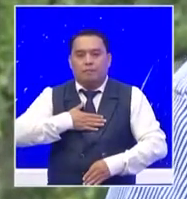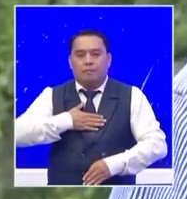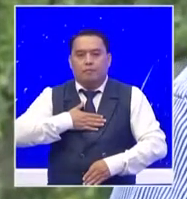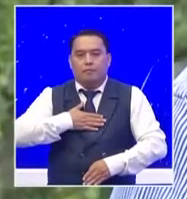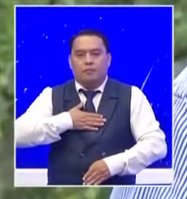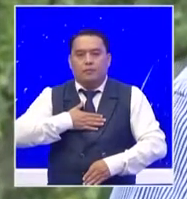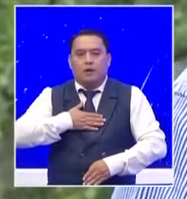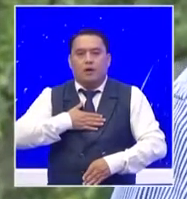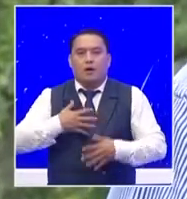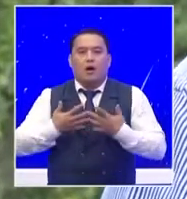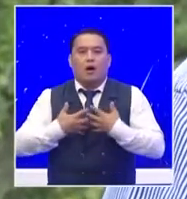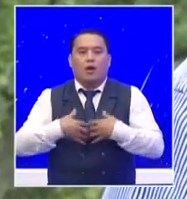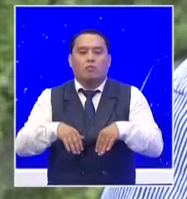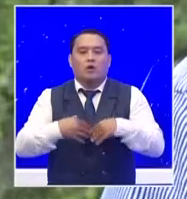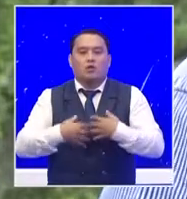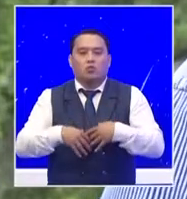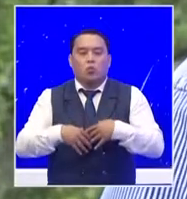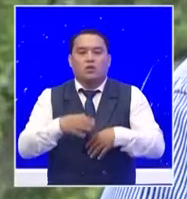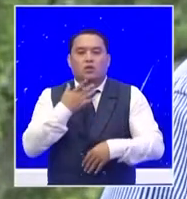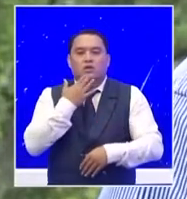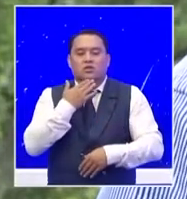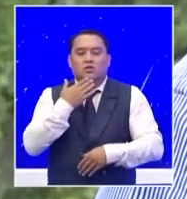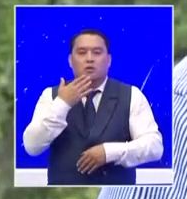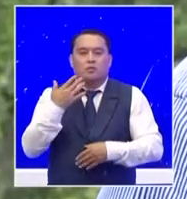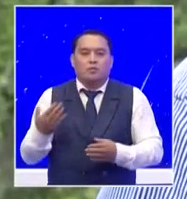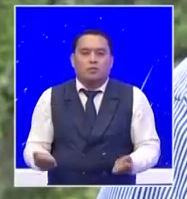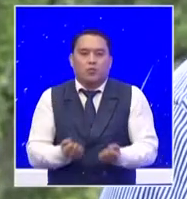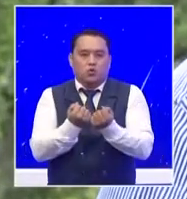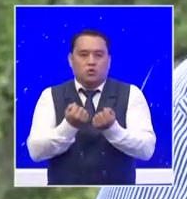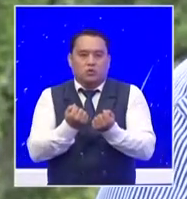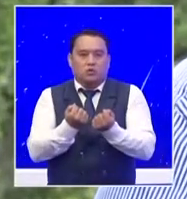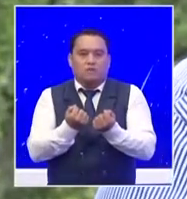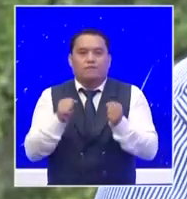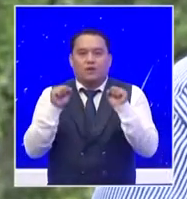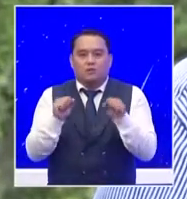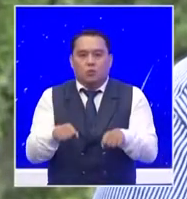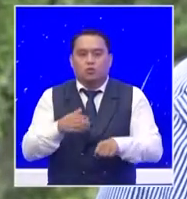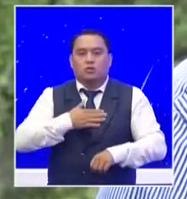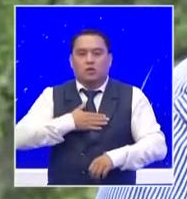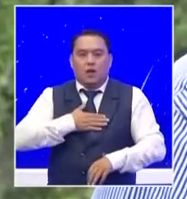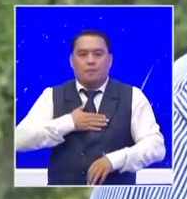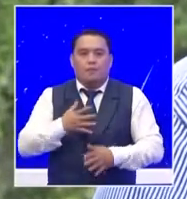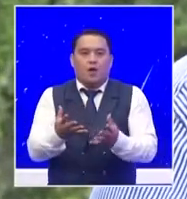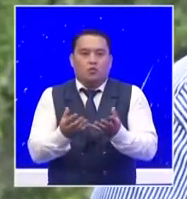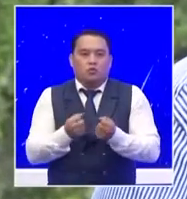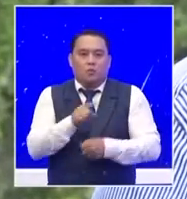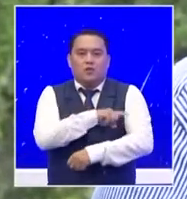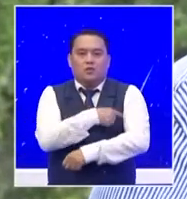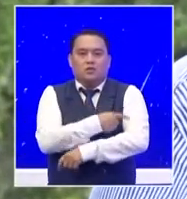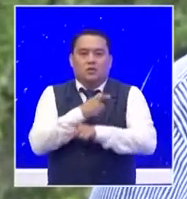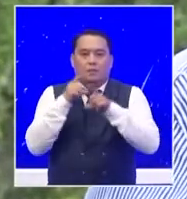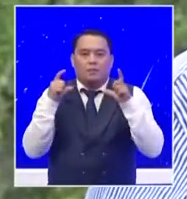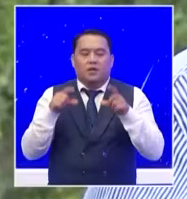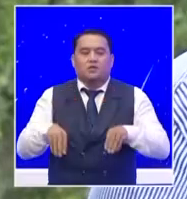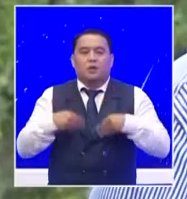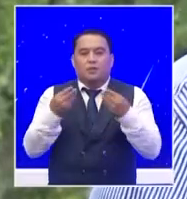этих ИВЛ-аппаратов, а также национальной волонтерской сети, которая дала возможность нам получить медицинские маски и передать